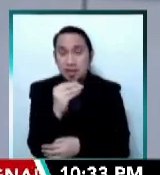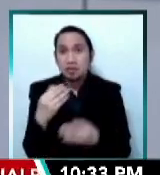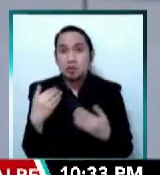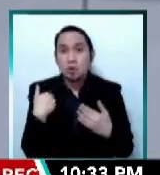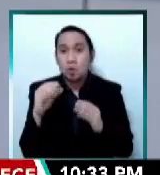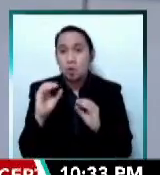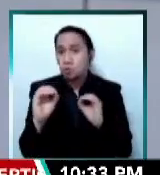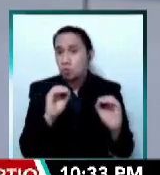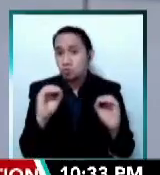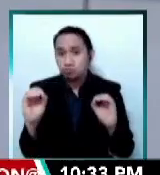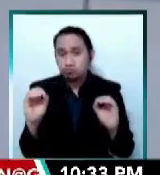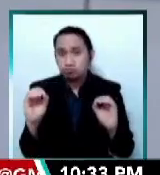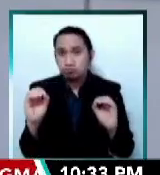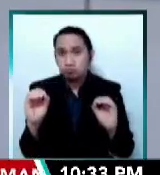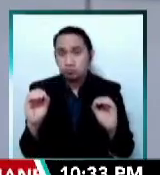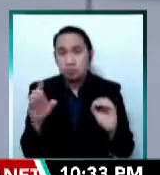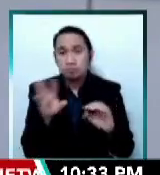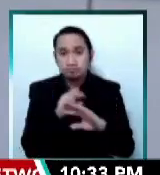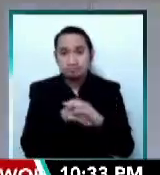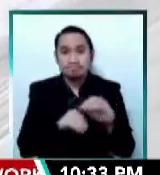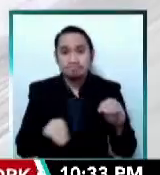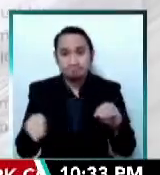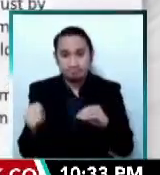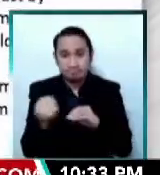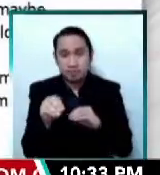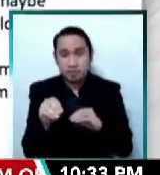para ipa-reimburse ang kanilang bill.